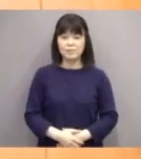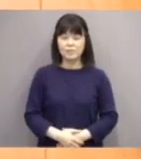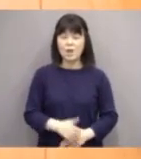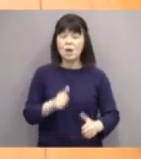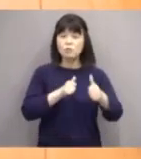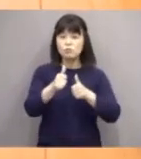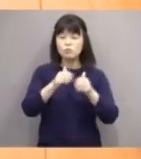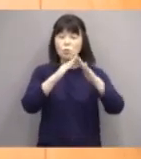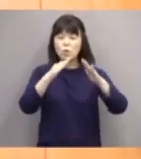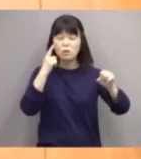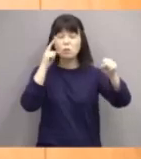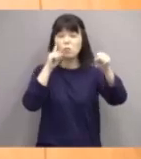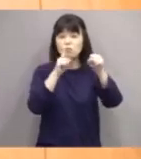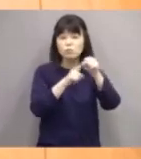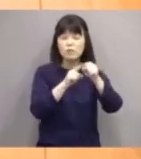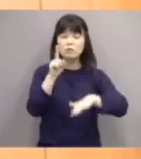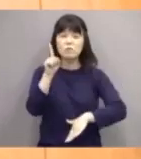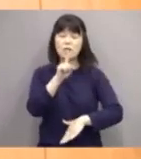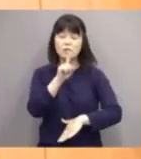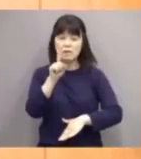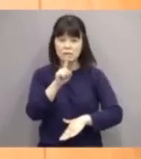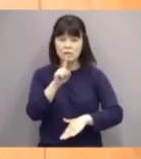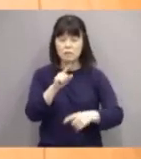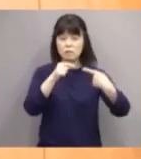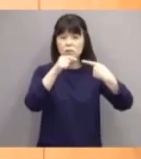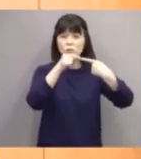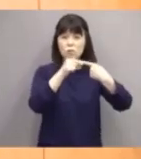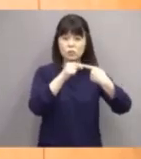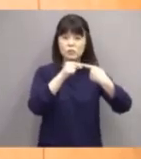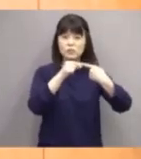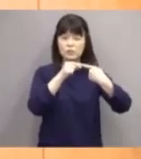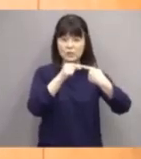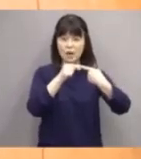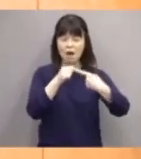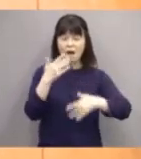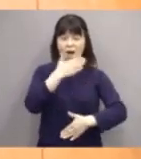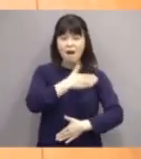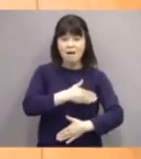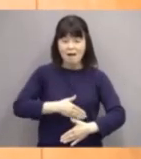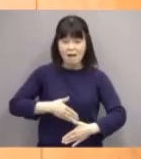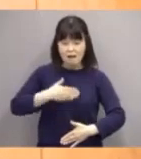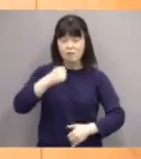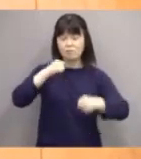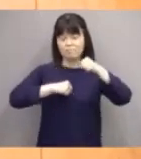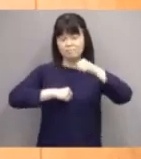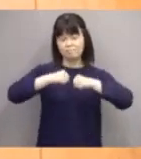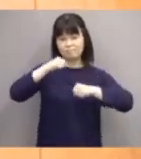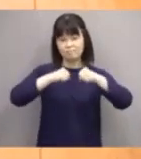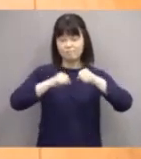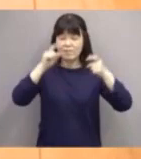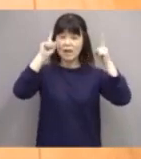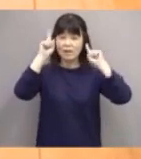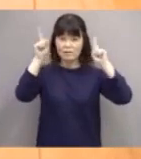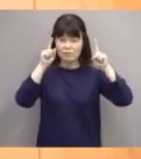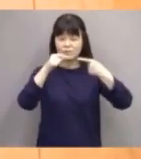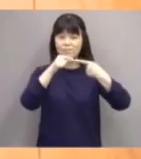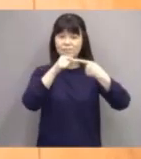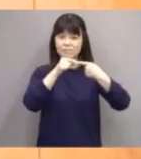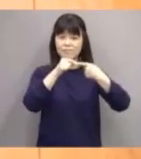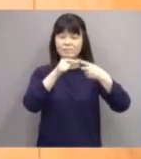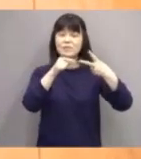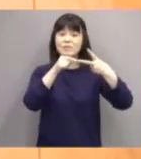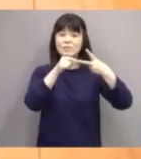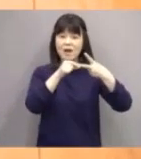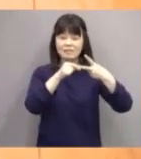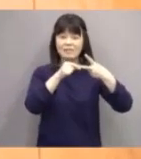運動会の目的は、高松幼稚園では1番が全身を十分に動かして遊ぶことで、